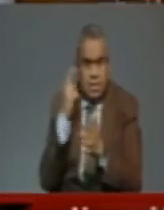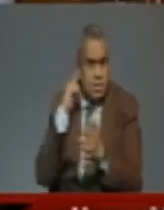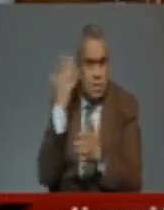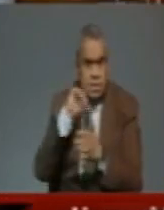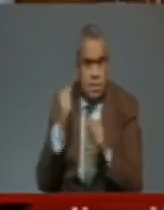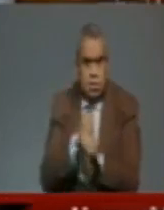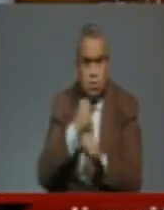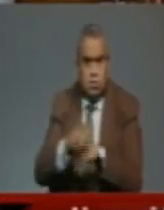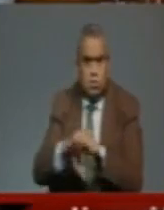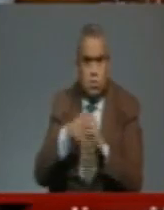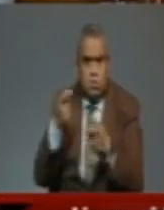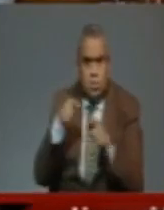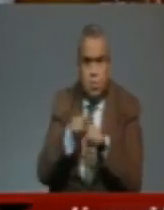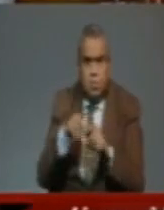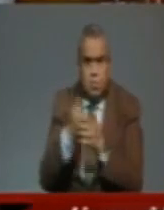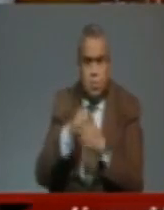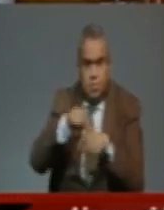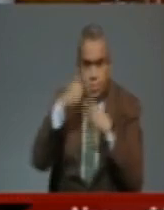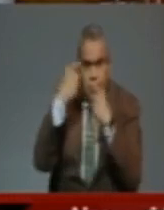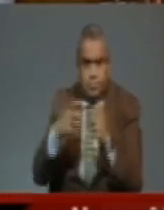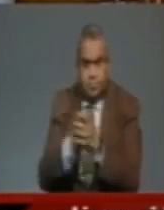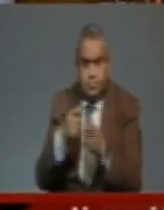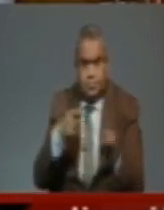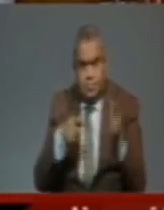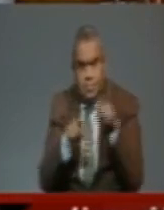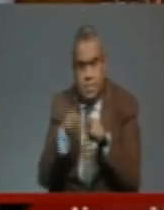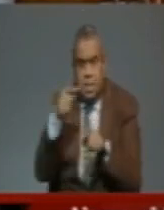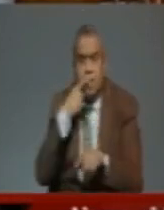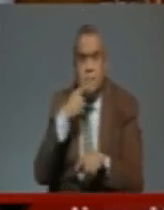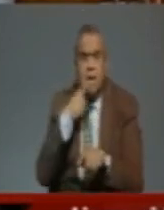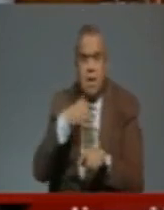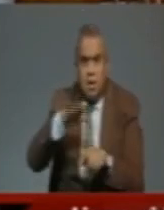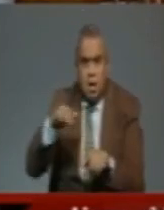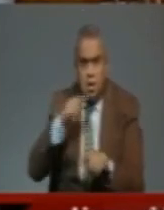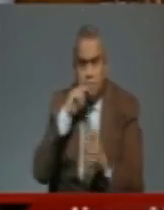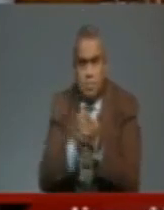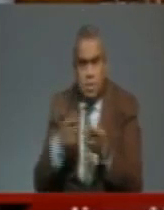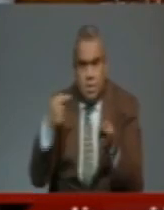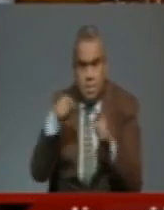بقى فقط الجانب الاخر او الطرف الاخر من البحر الاحمر، لا عشان نربط مع